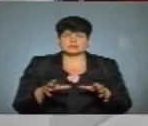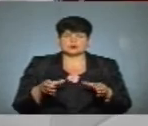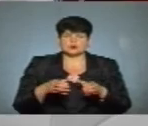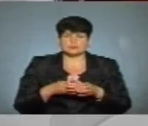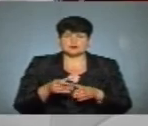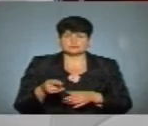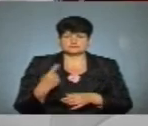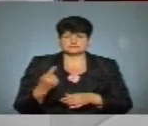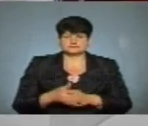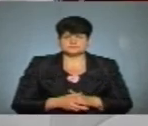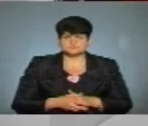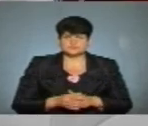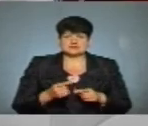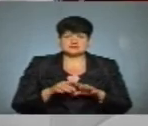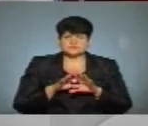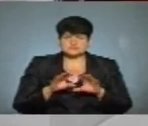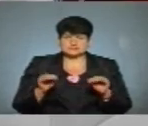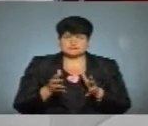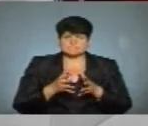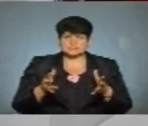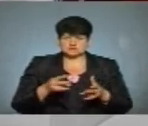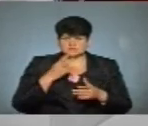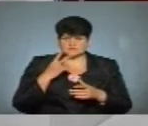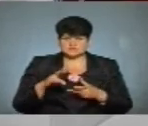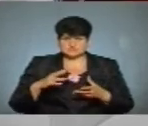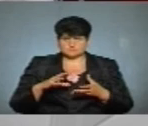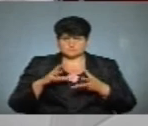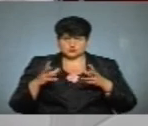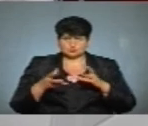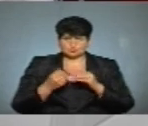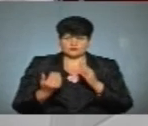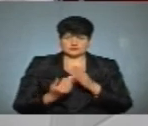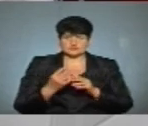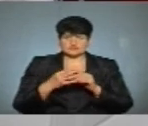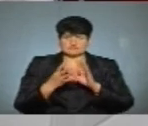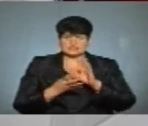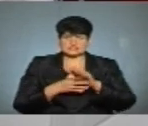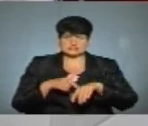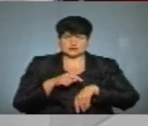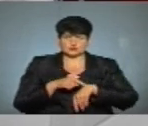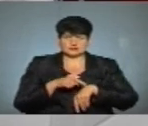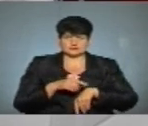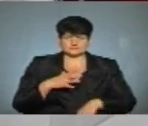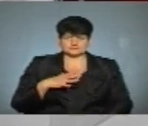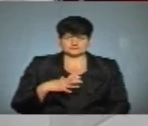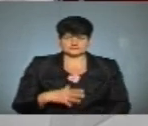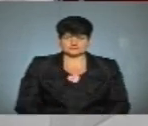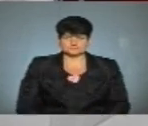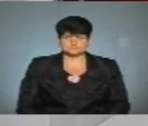Тернопільщини. На цьому у мене все. Більше дивіться у підсумковому випуску новин о 19-й годині. Дочекайтеся.